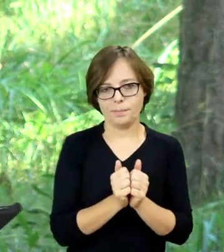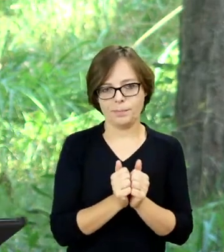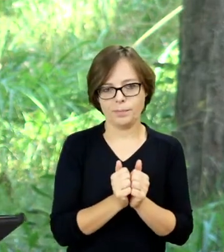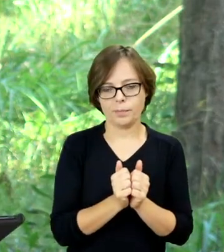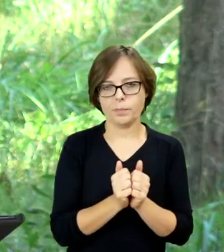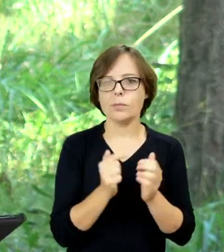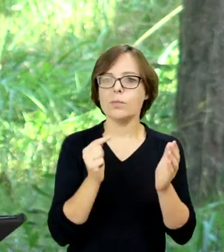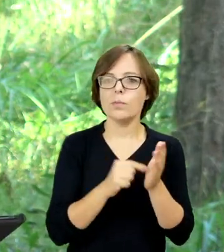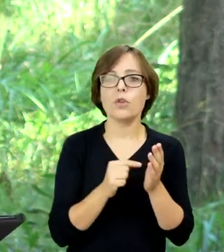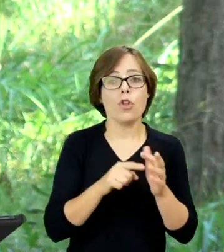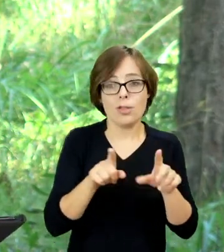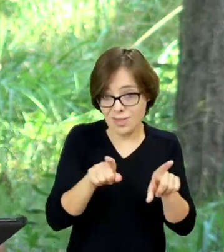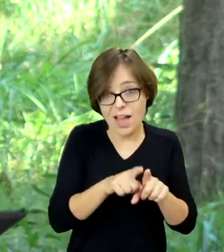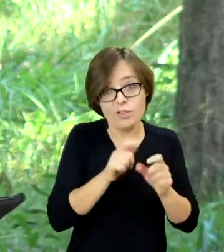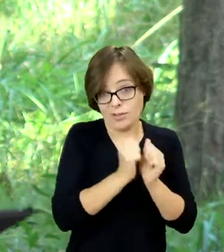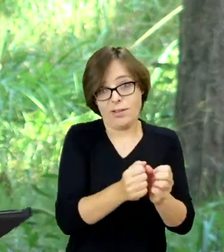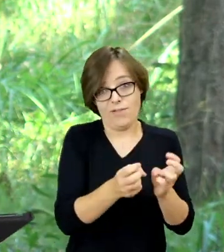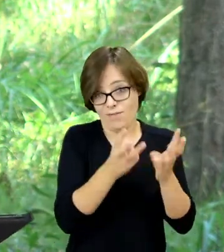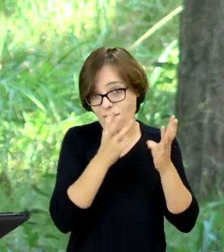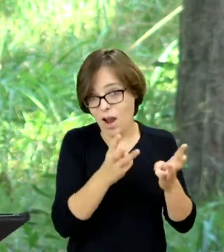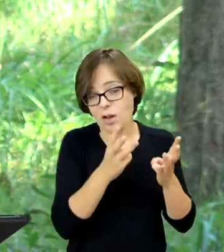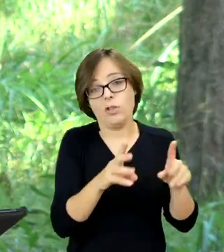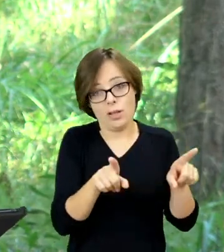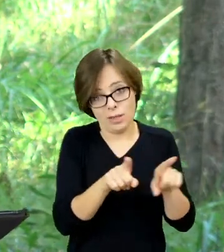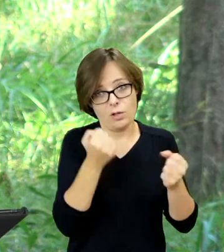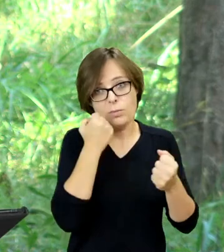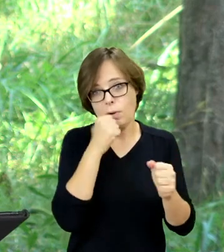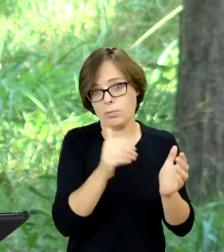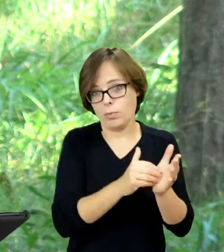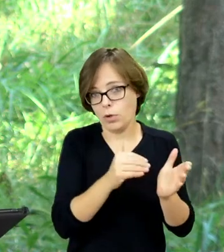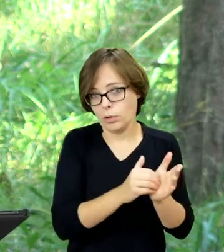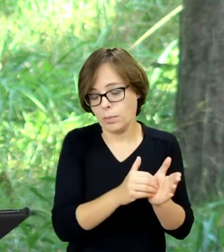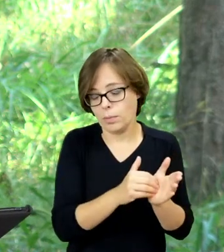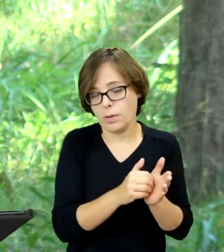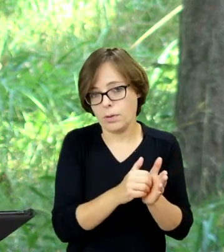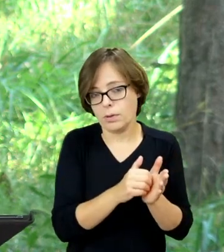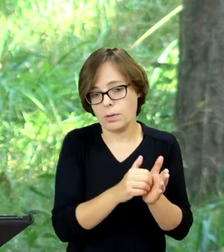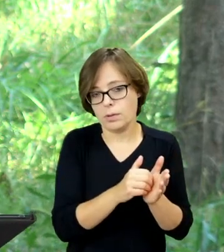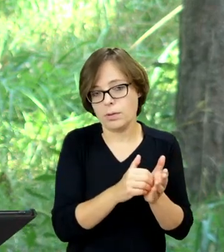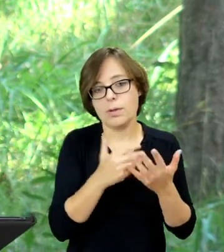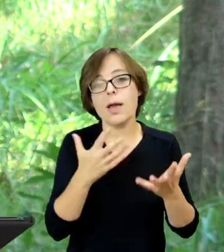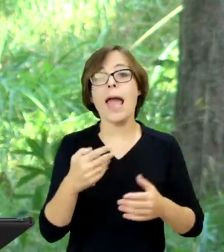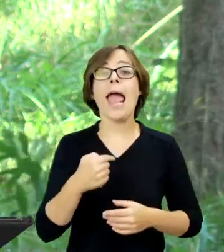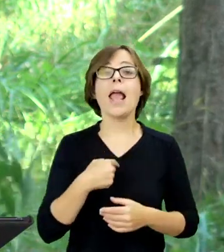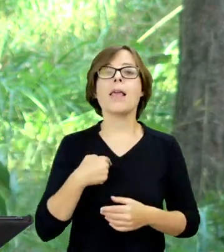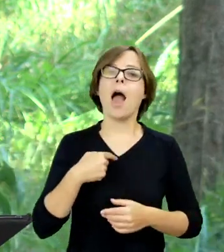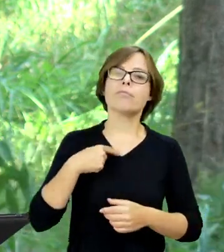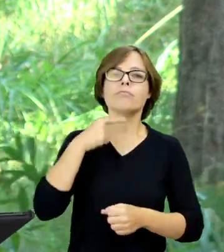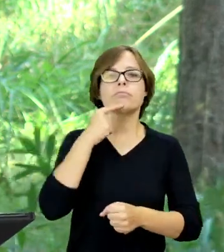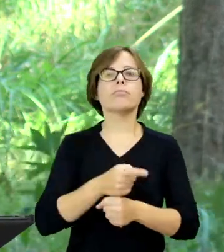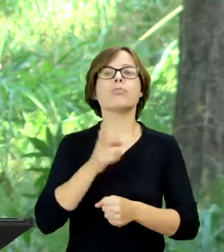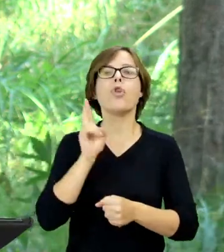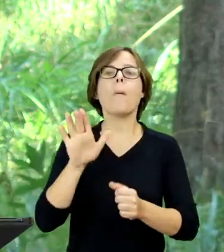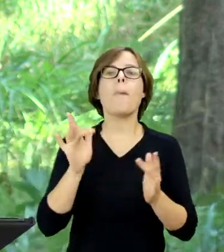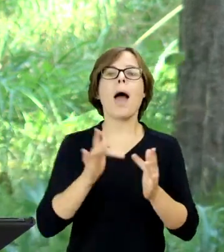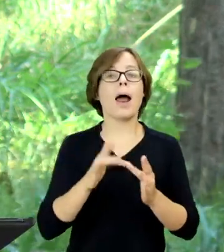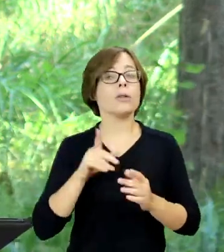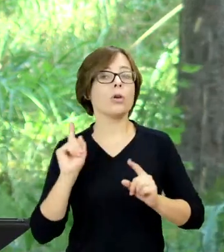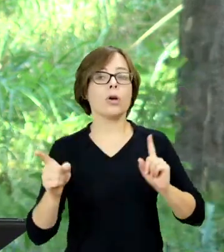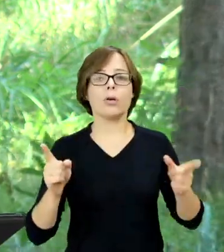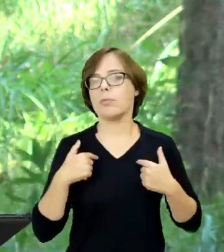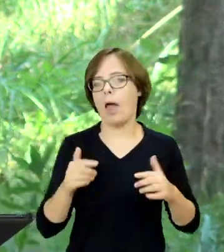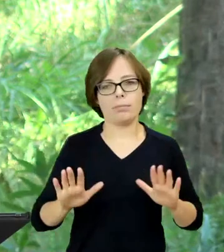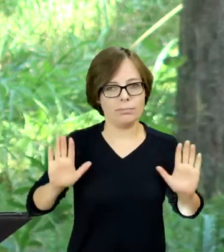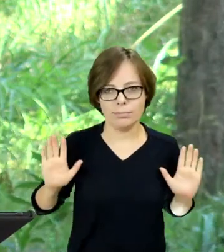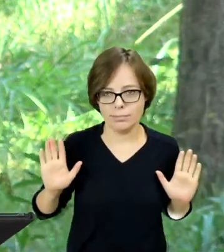jest rola ważna i potrzebna. Ja się nie podejmuję rozstrzygnięcia, która ze stron miała